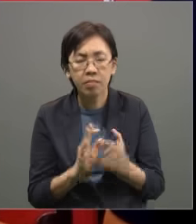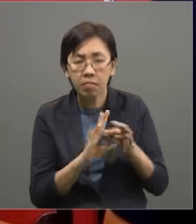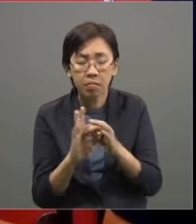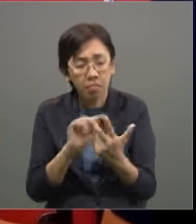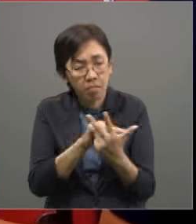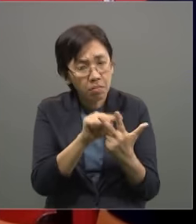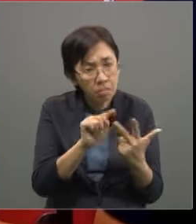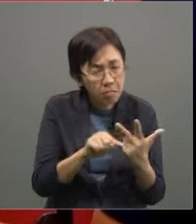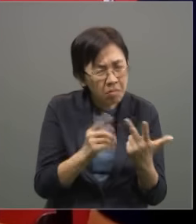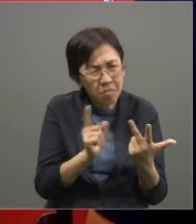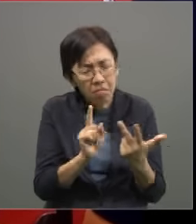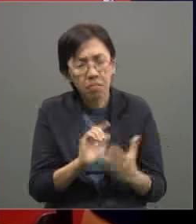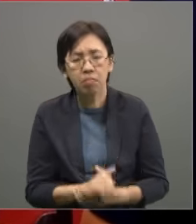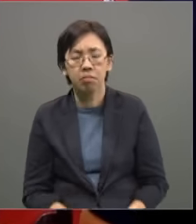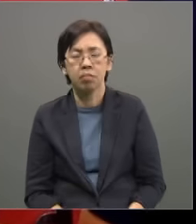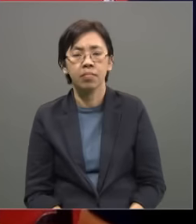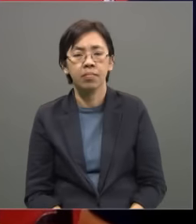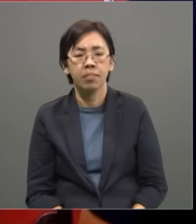คนหนึ่ง